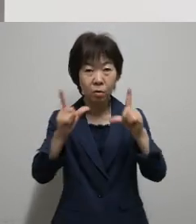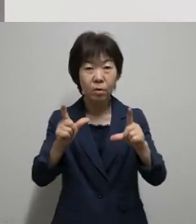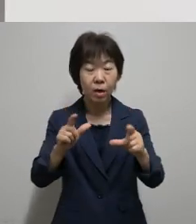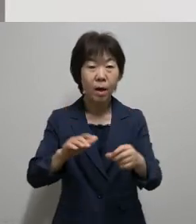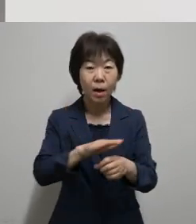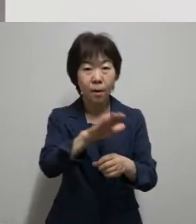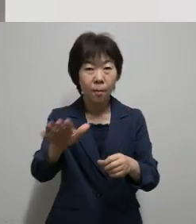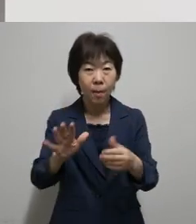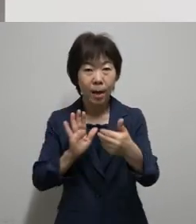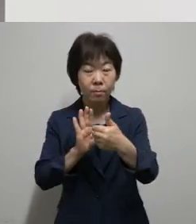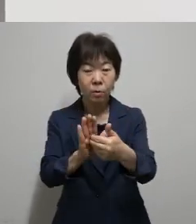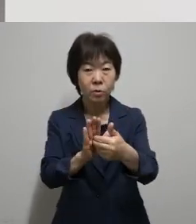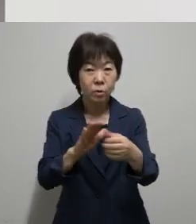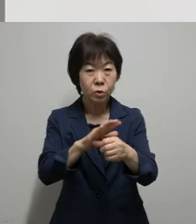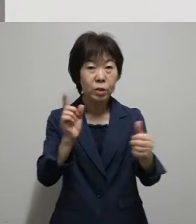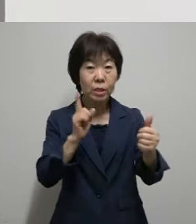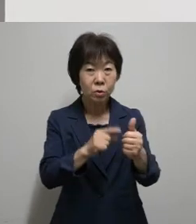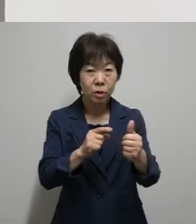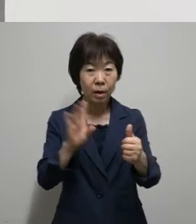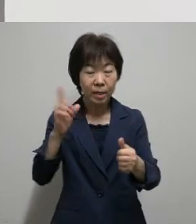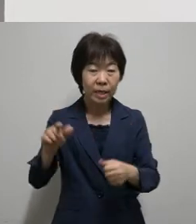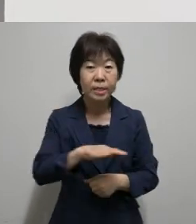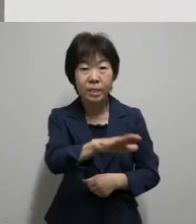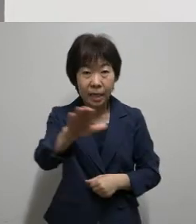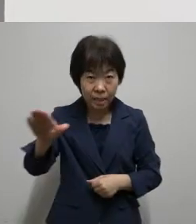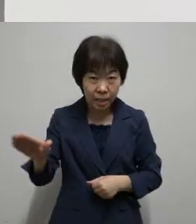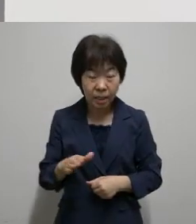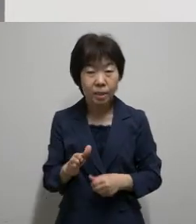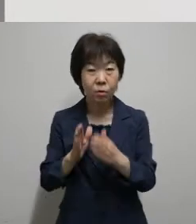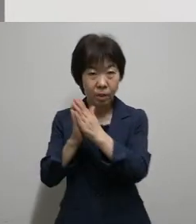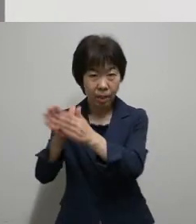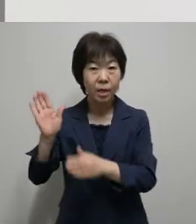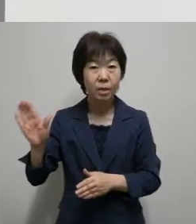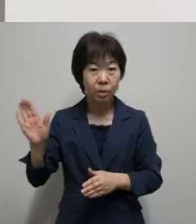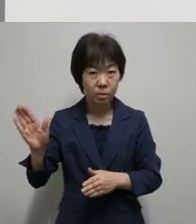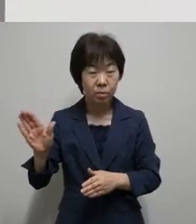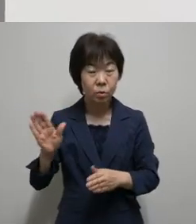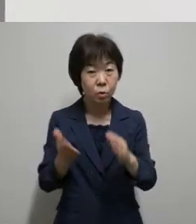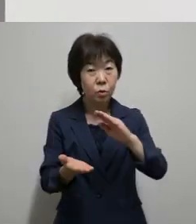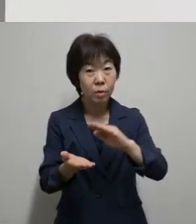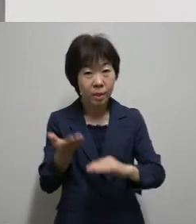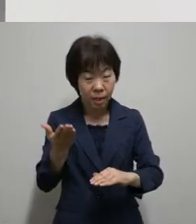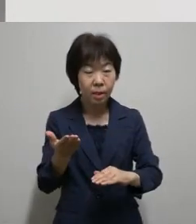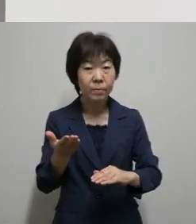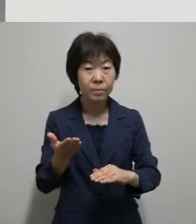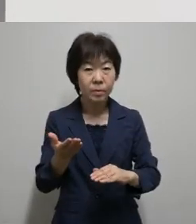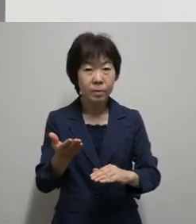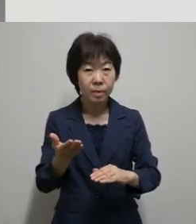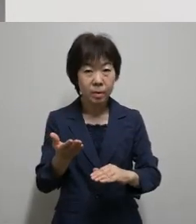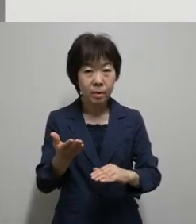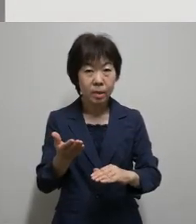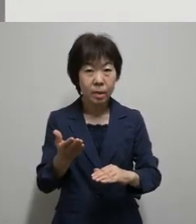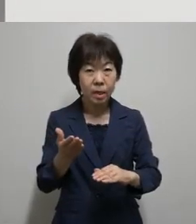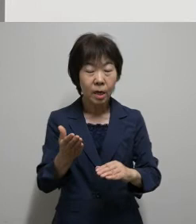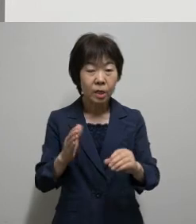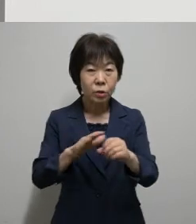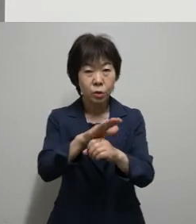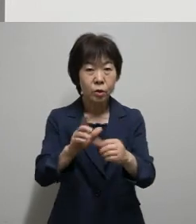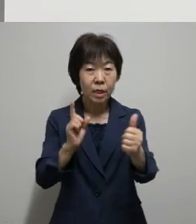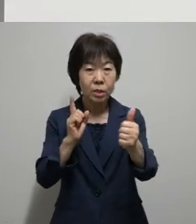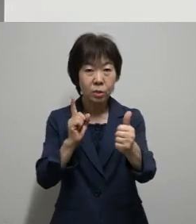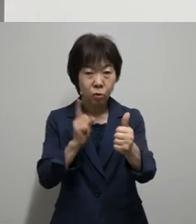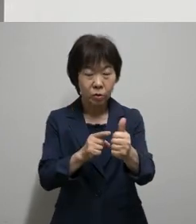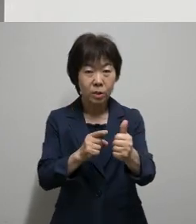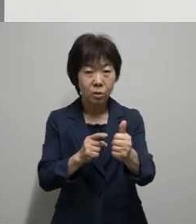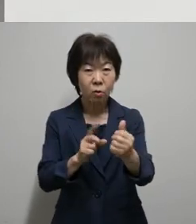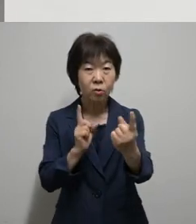県全体ということですかまん延防止等重点措置全体はまず福島県全体にかかりますその上でですね